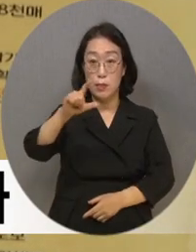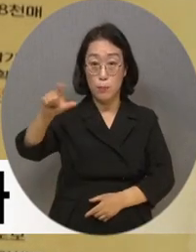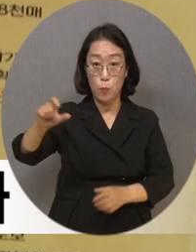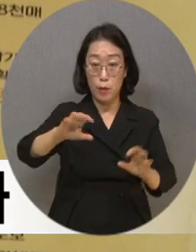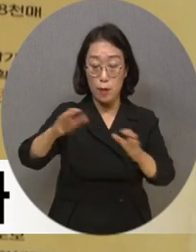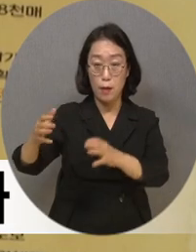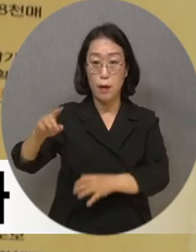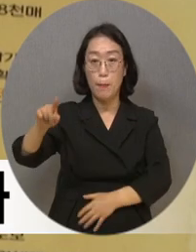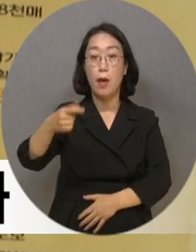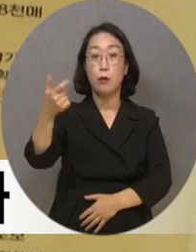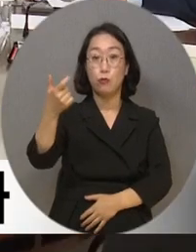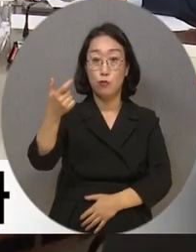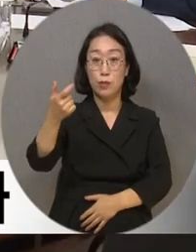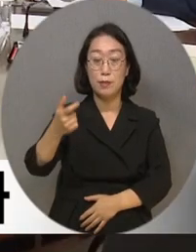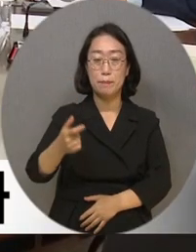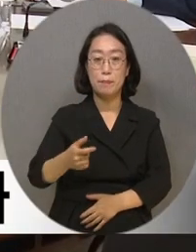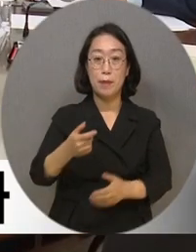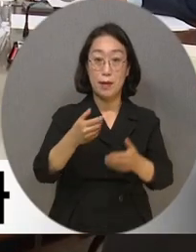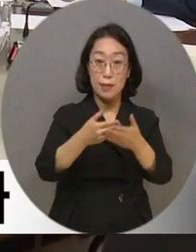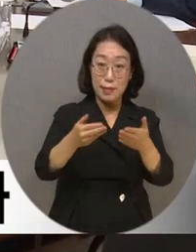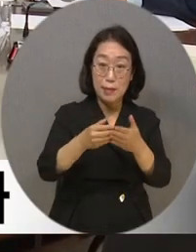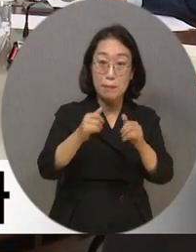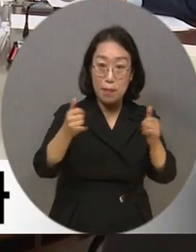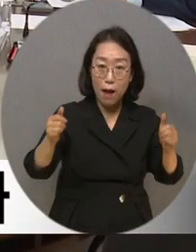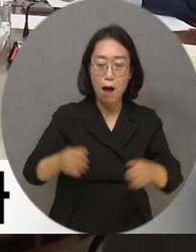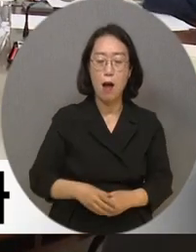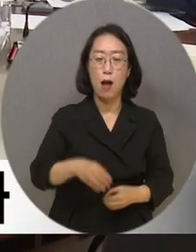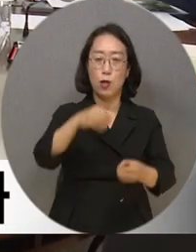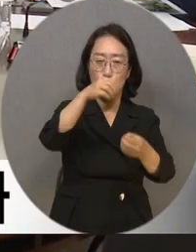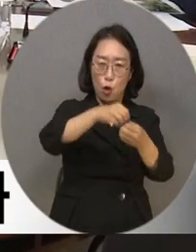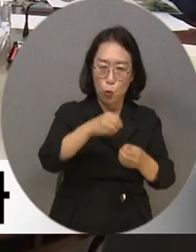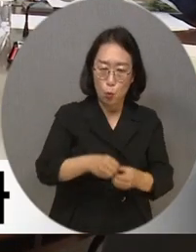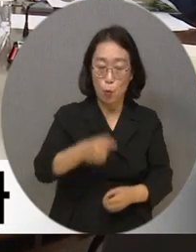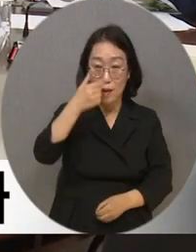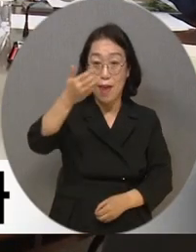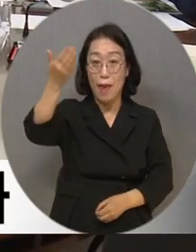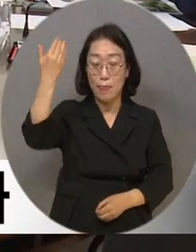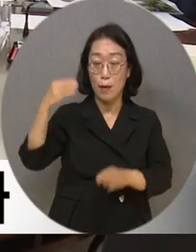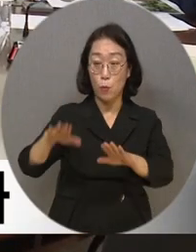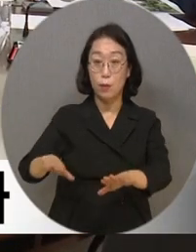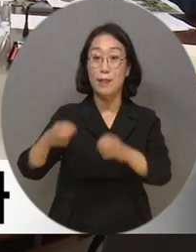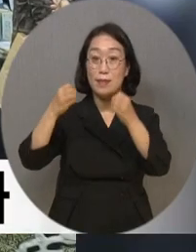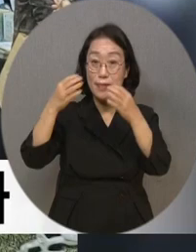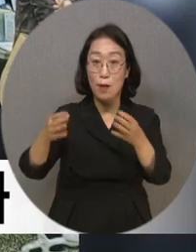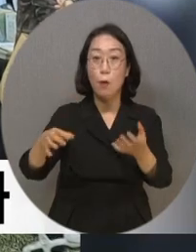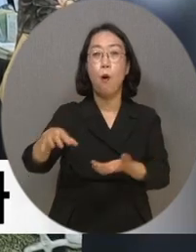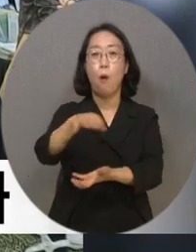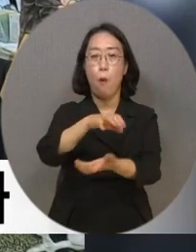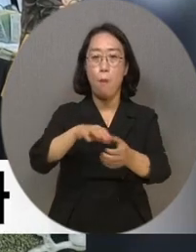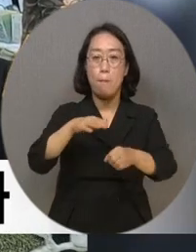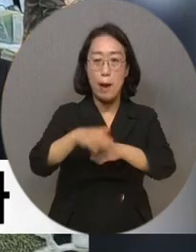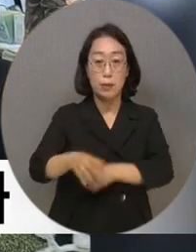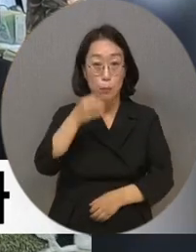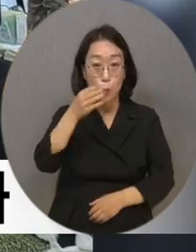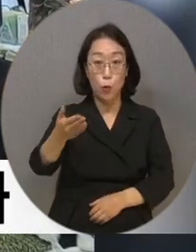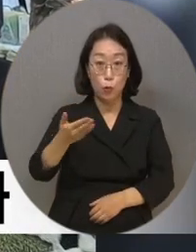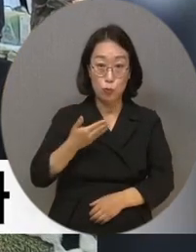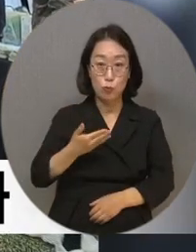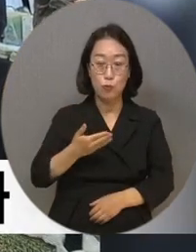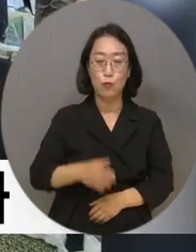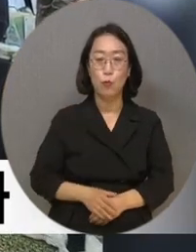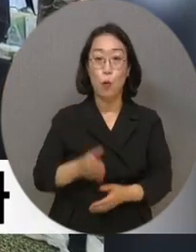160여 작가가 참여해 전통 수묵과 현대 수묵의 조화를 선보일 예정이며 한국화 전공